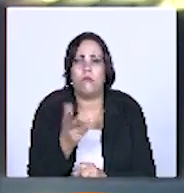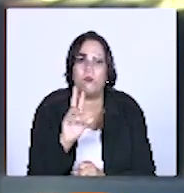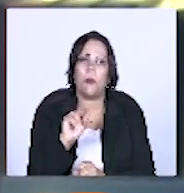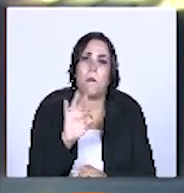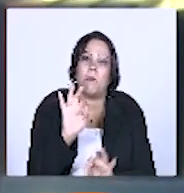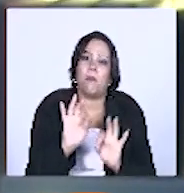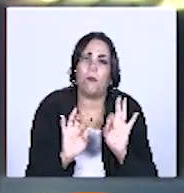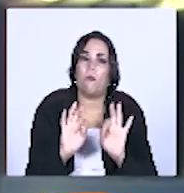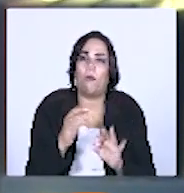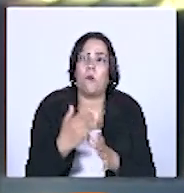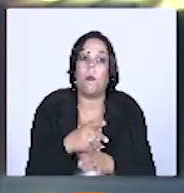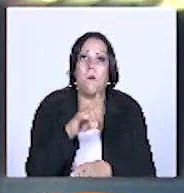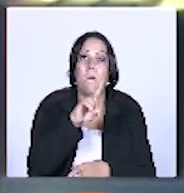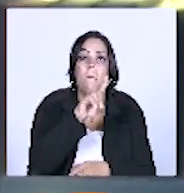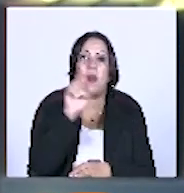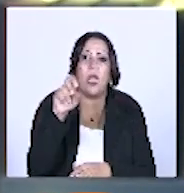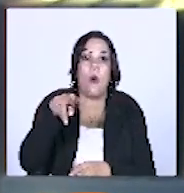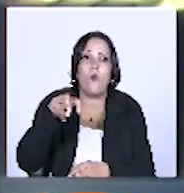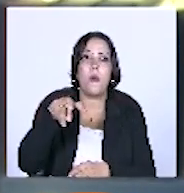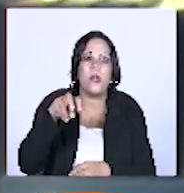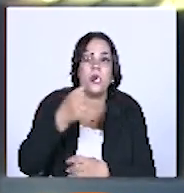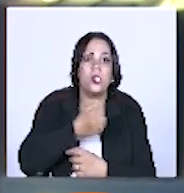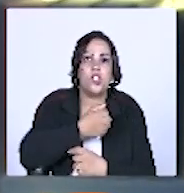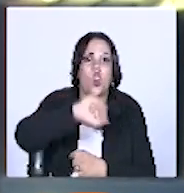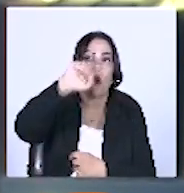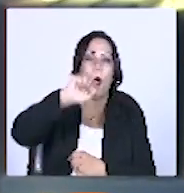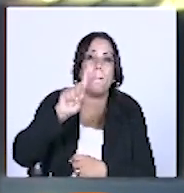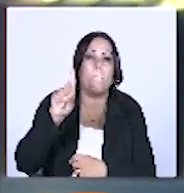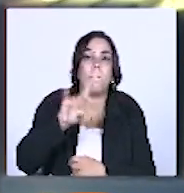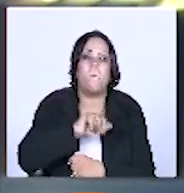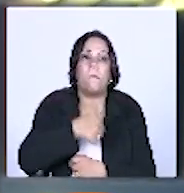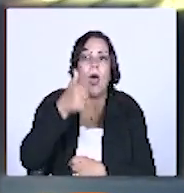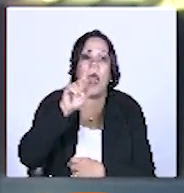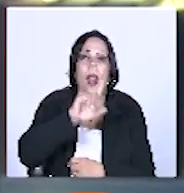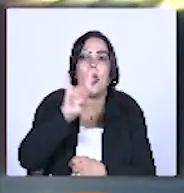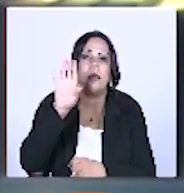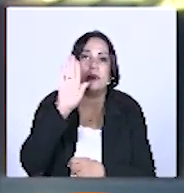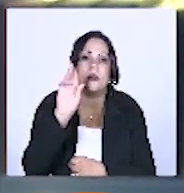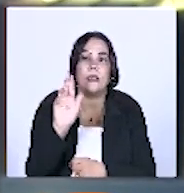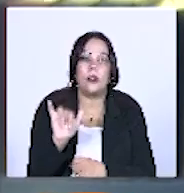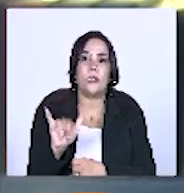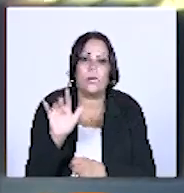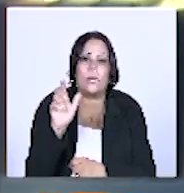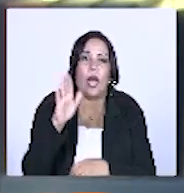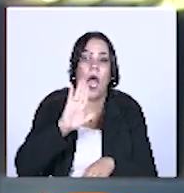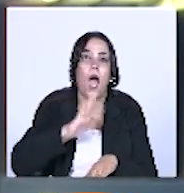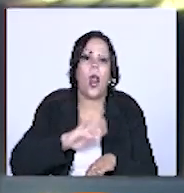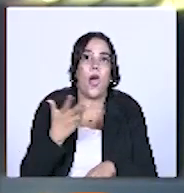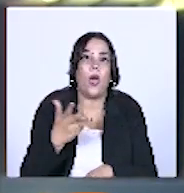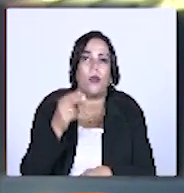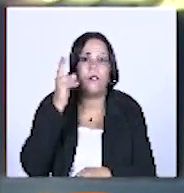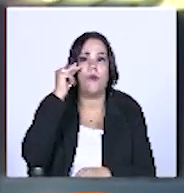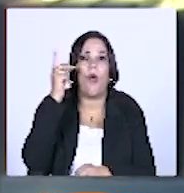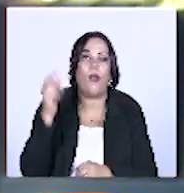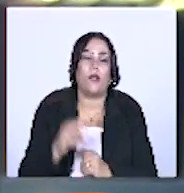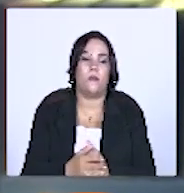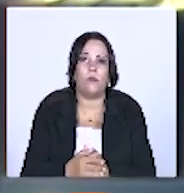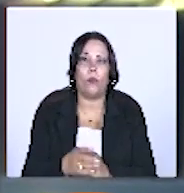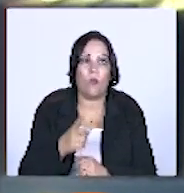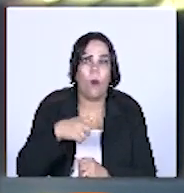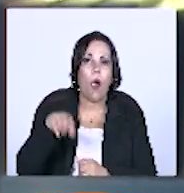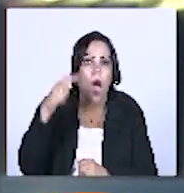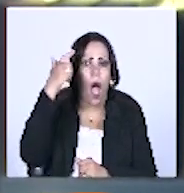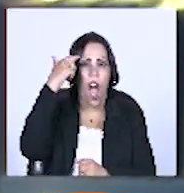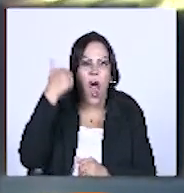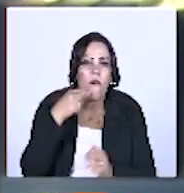التقديرات 180 صارو بالستي على اسرائيل طبعا احنا عارفين